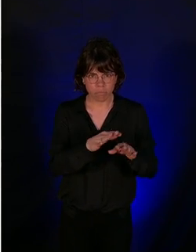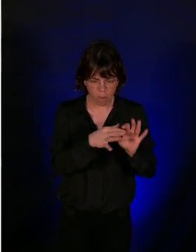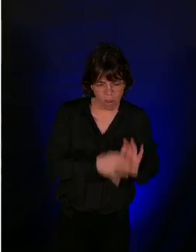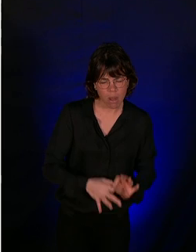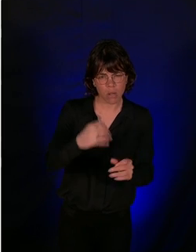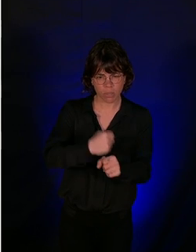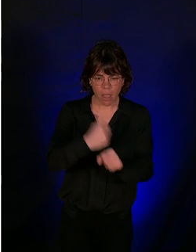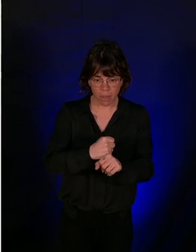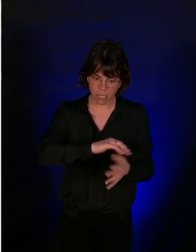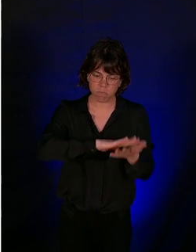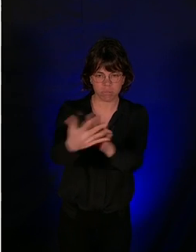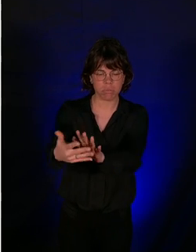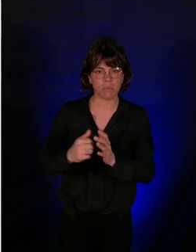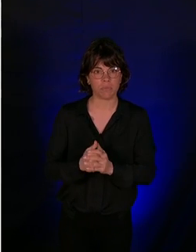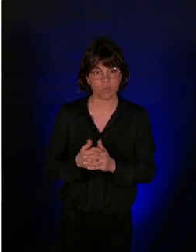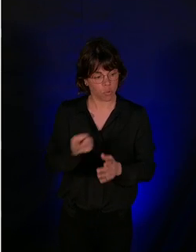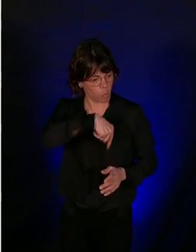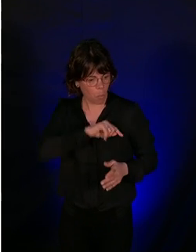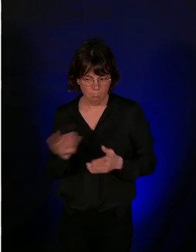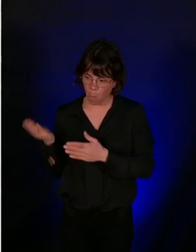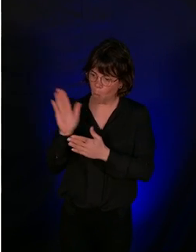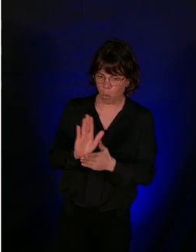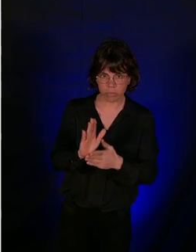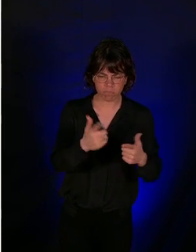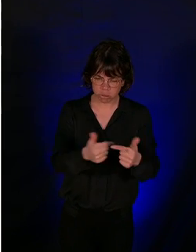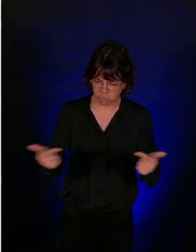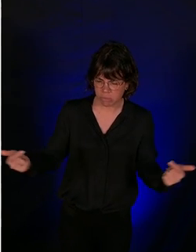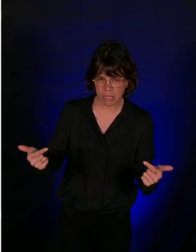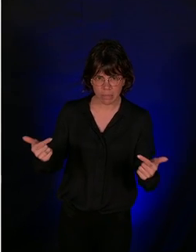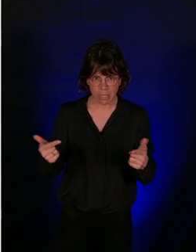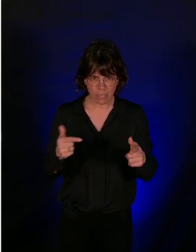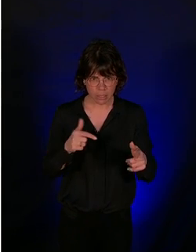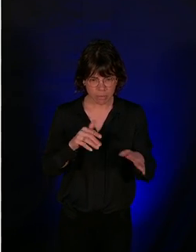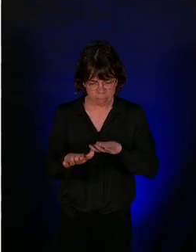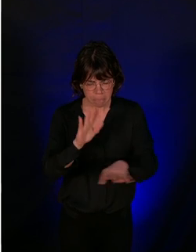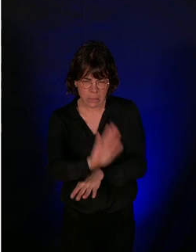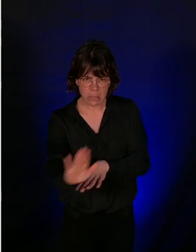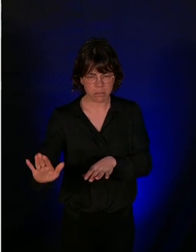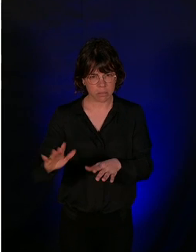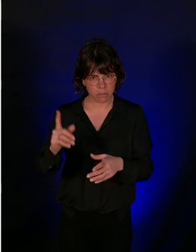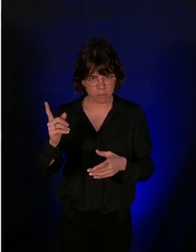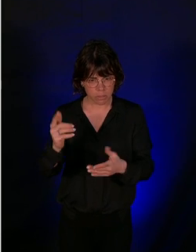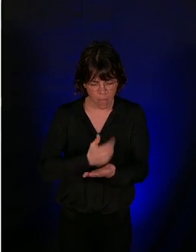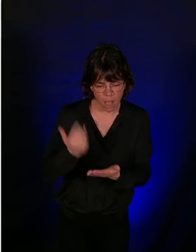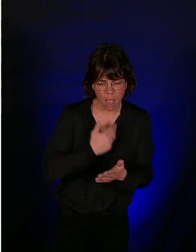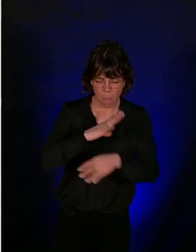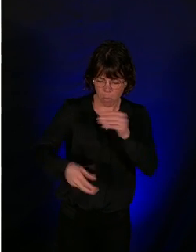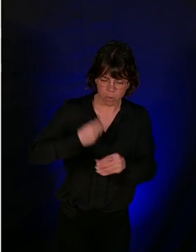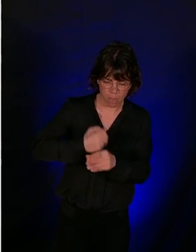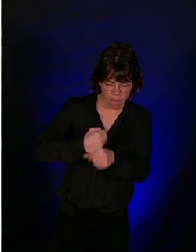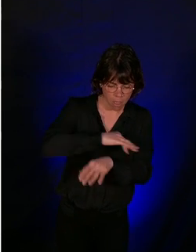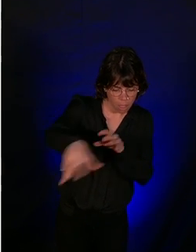bouge nous devons être le reflet de toute la diversité et spécificité du salariat mais aussi plus globalement du monde du